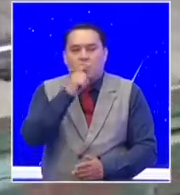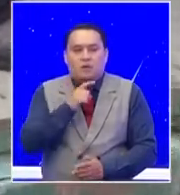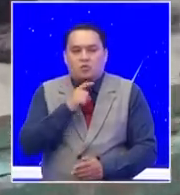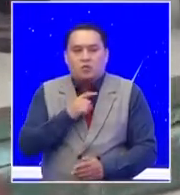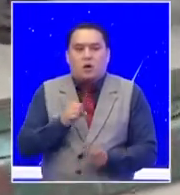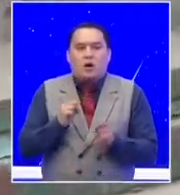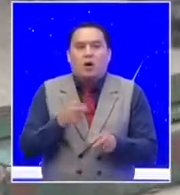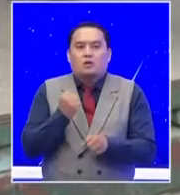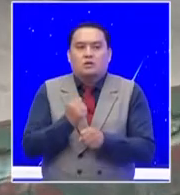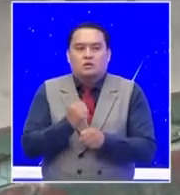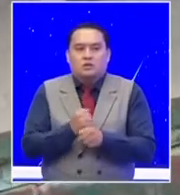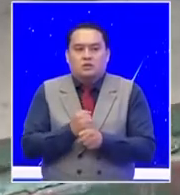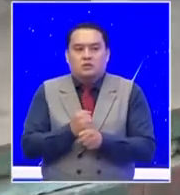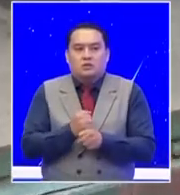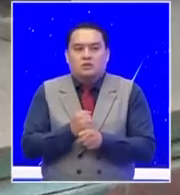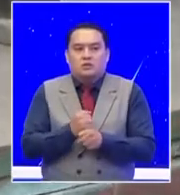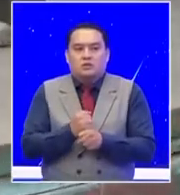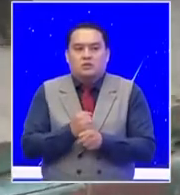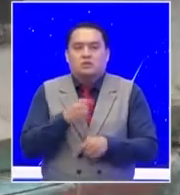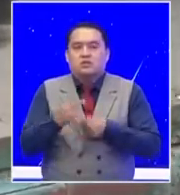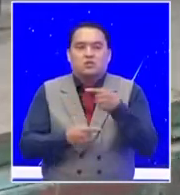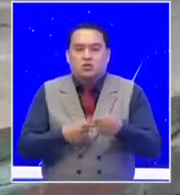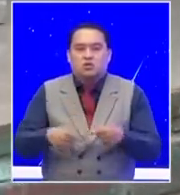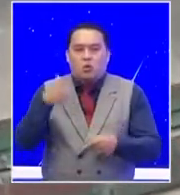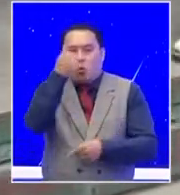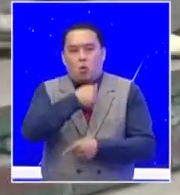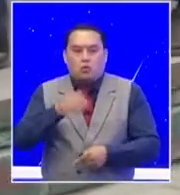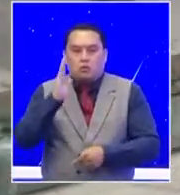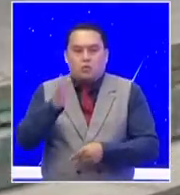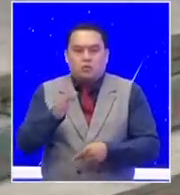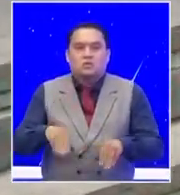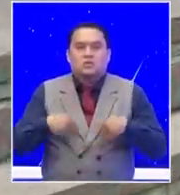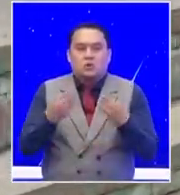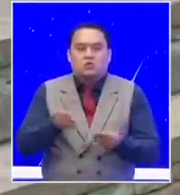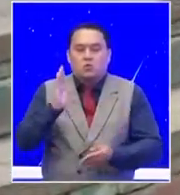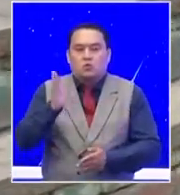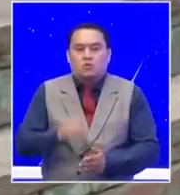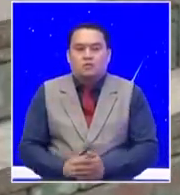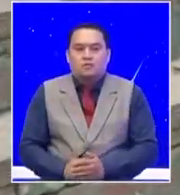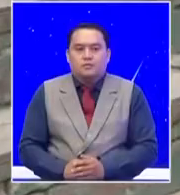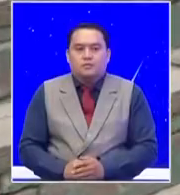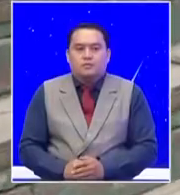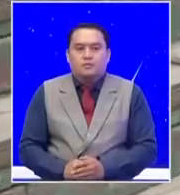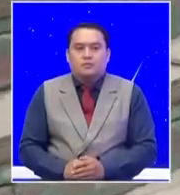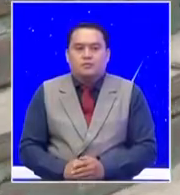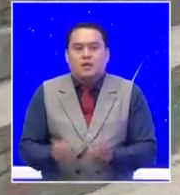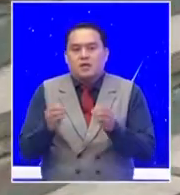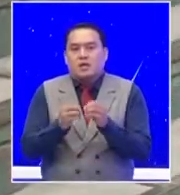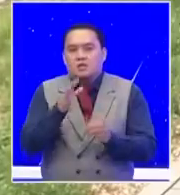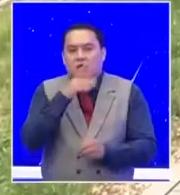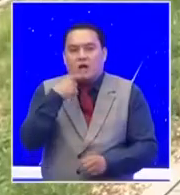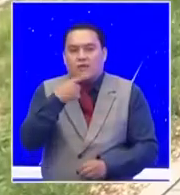началась. Вот видите, это... И на следующий год такая ситуация, нет, а потом нет, на следующий он, год. Он сказал, что... Ну, 10 лет говорит